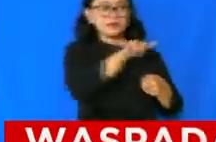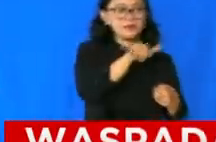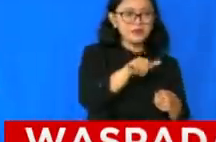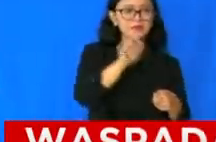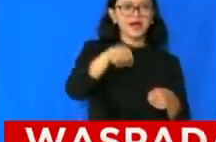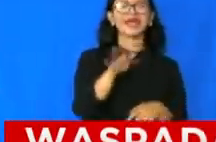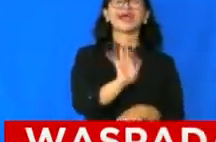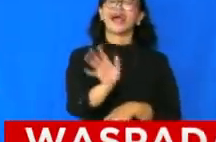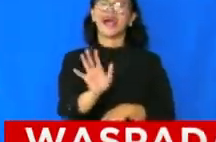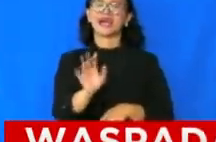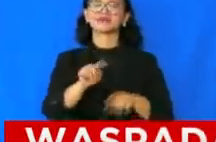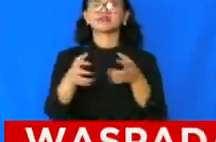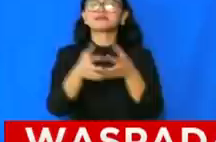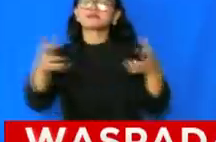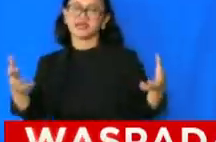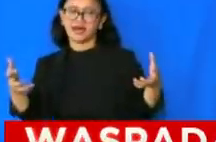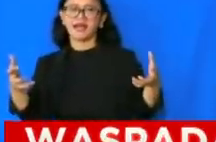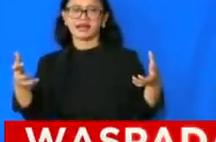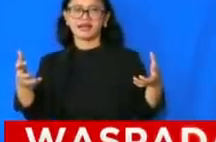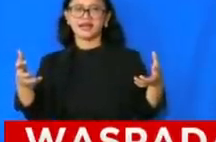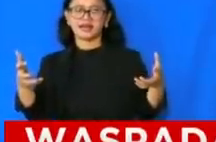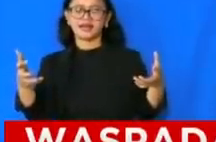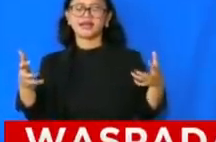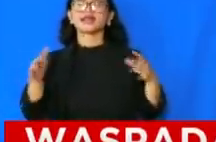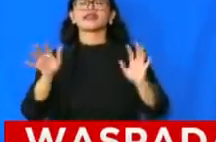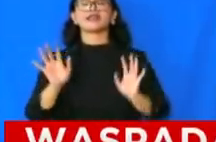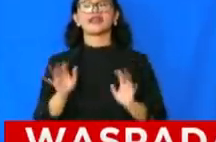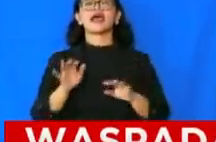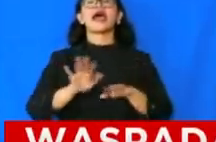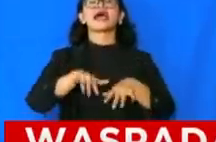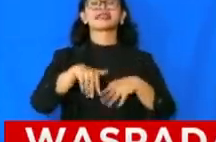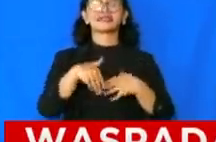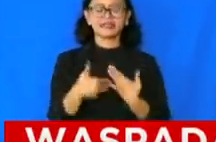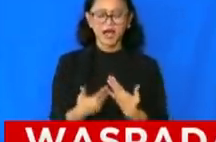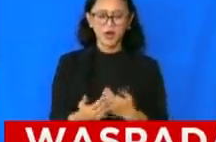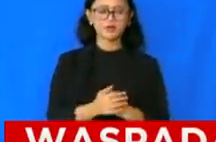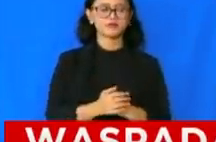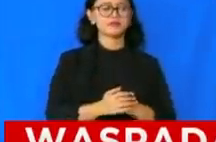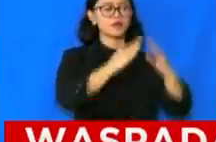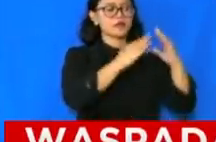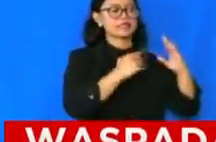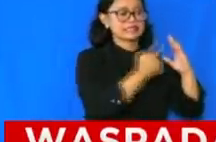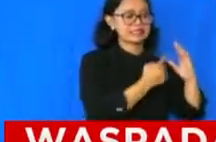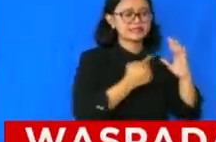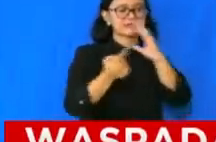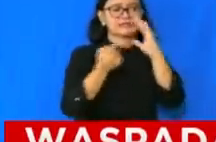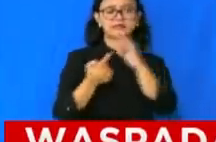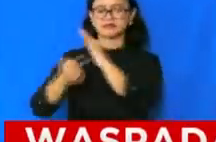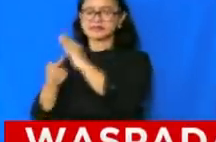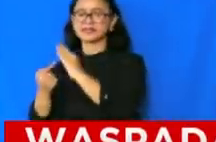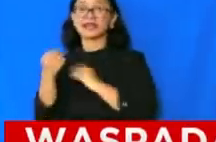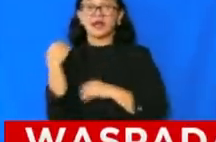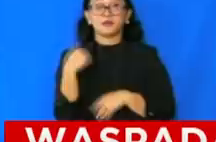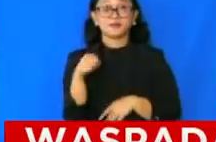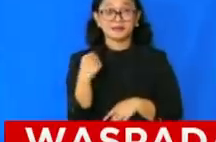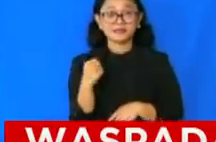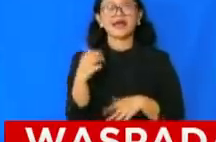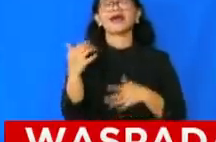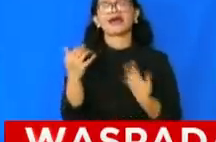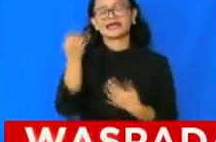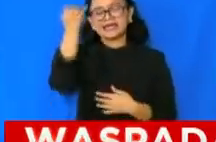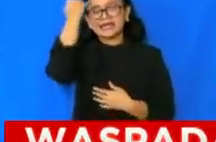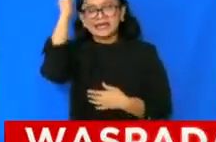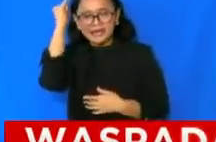nah manakala tidak memungkinkan untuk sendiri-sendiri seperti yang kita lihat di video tadi inisiatip